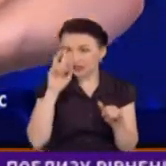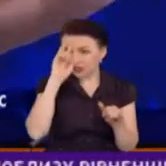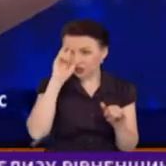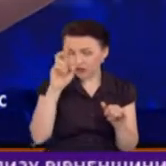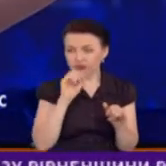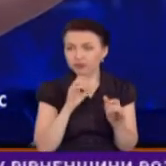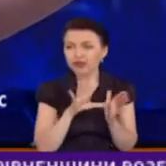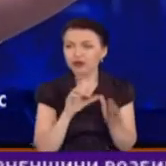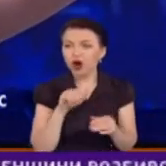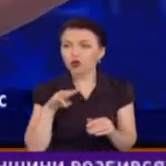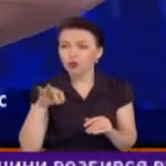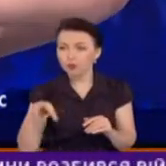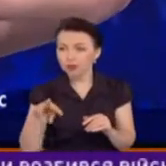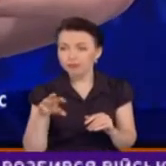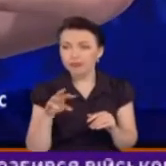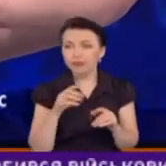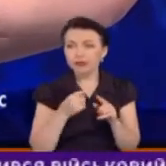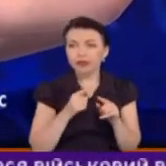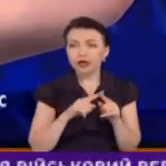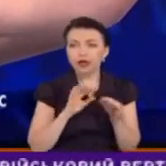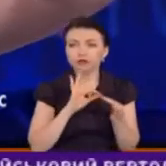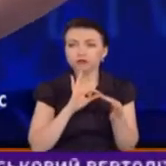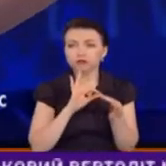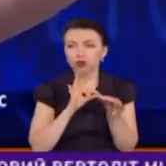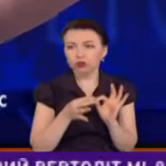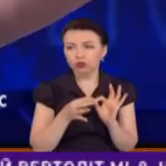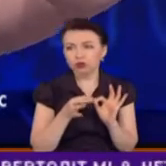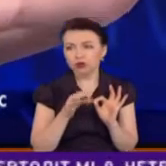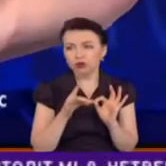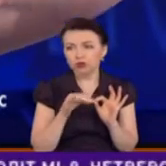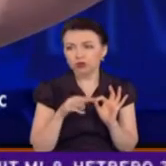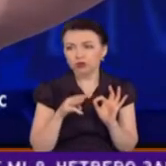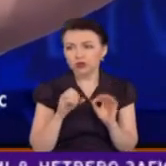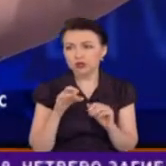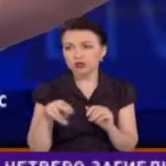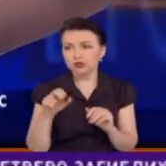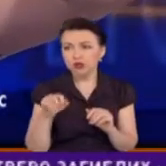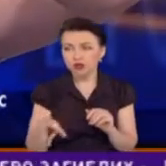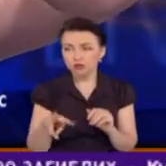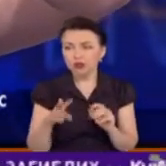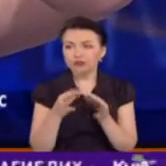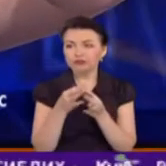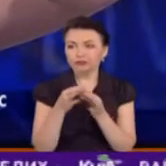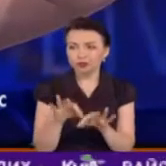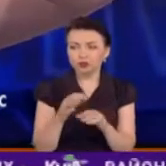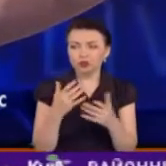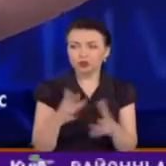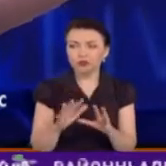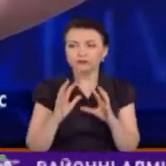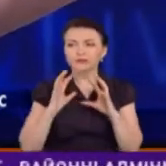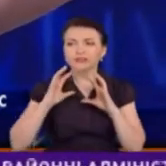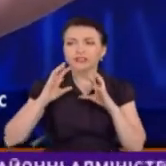Енергатома. ДТЕК за допомогою формули Роттердам його відпустили вже, ну, такі в світові, такі, ну, умовно